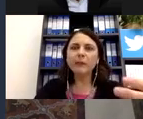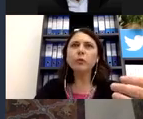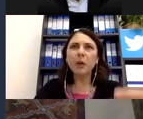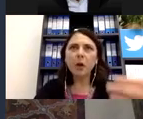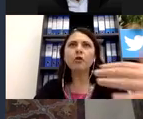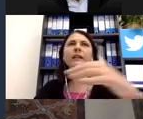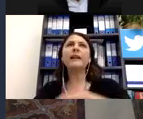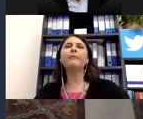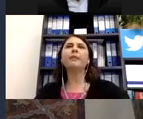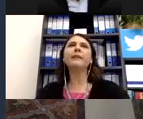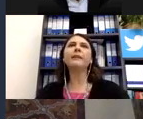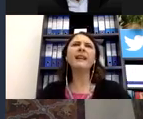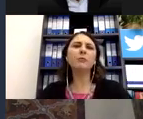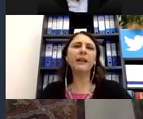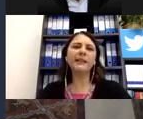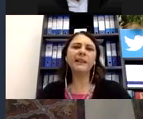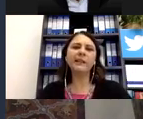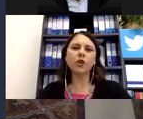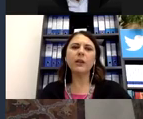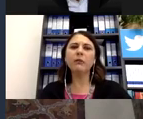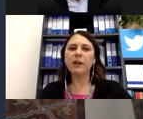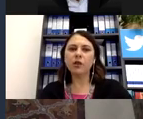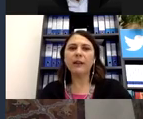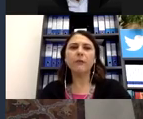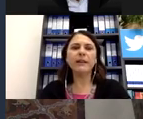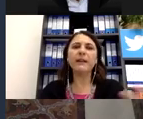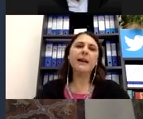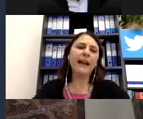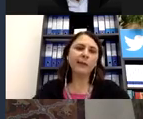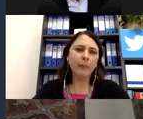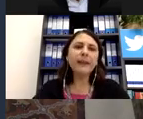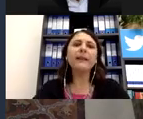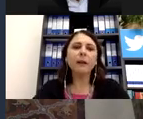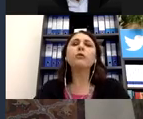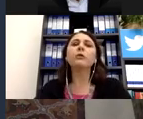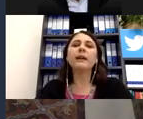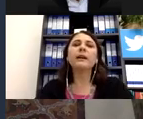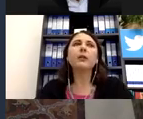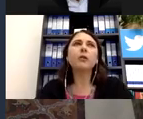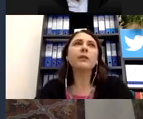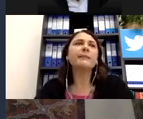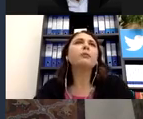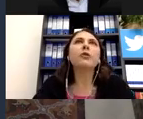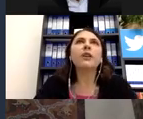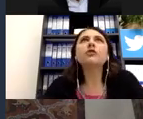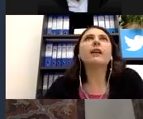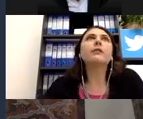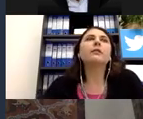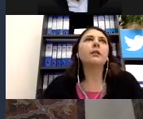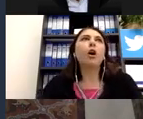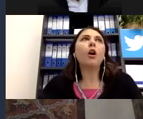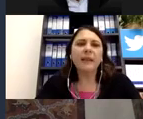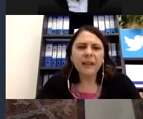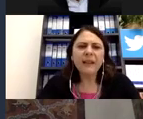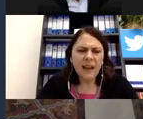volta secondo le logiche della della comunicazione social in un hashtag quindi alla scoperta corrispondono gli hashtag